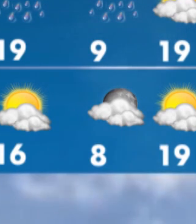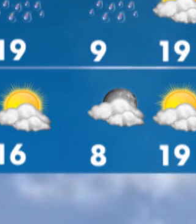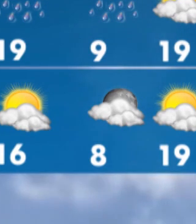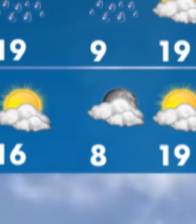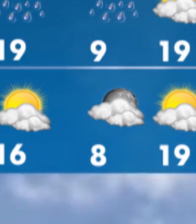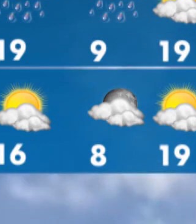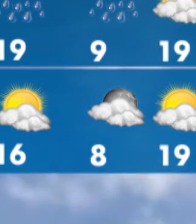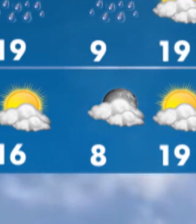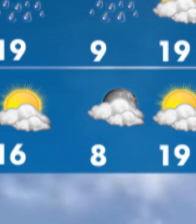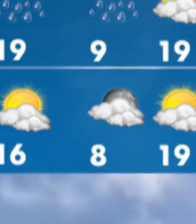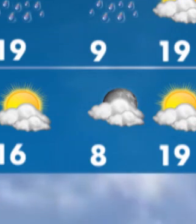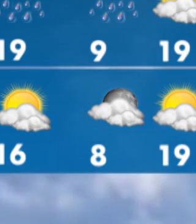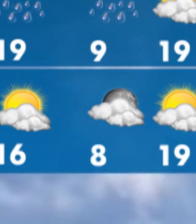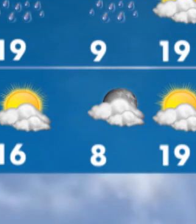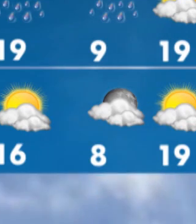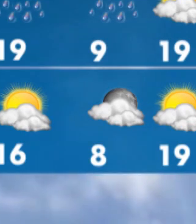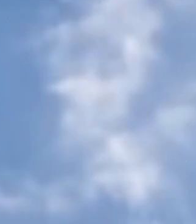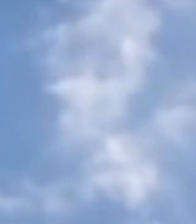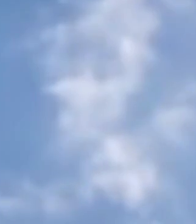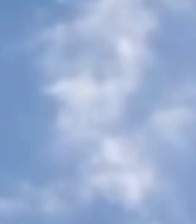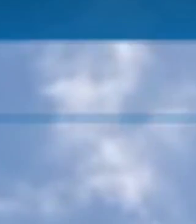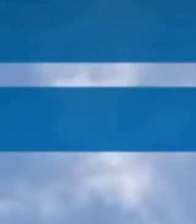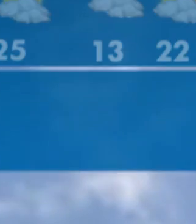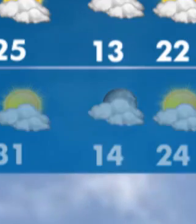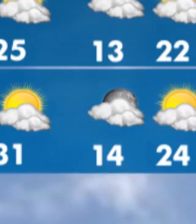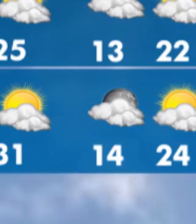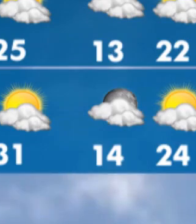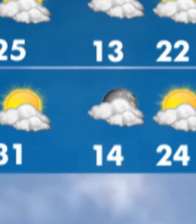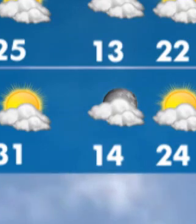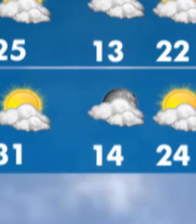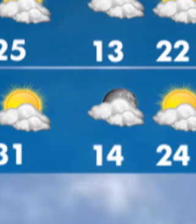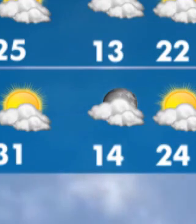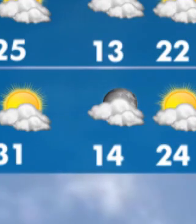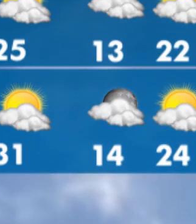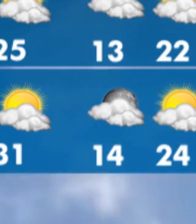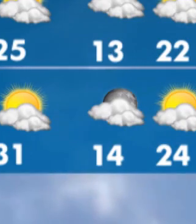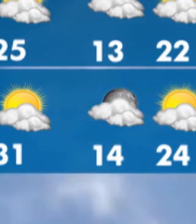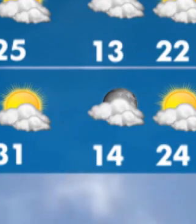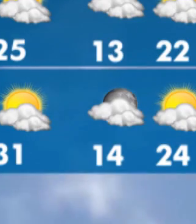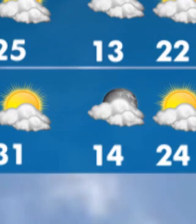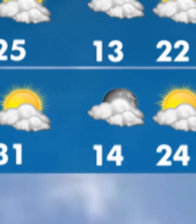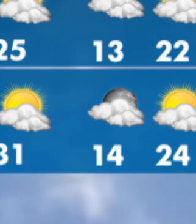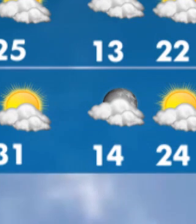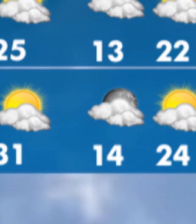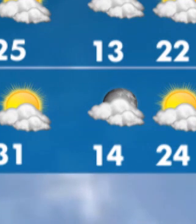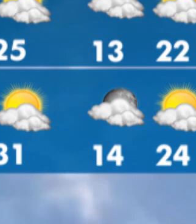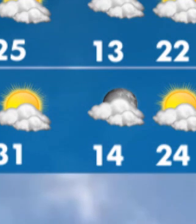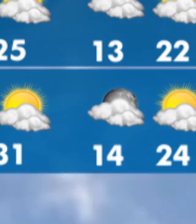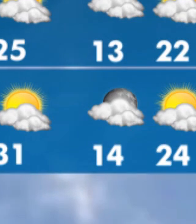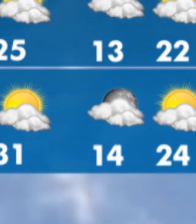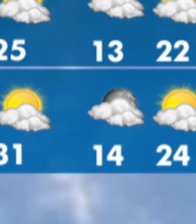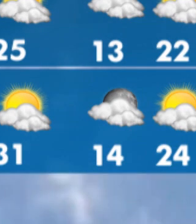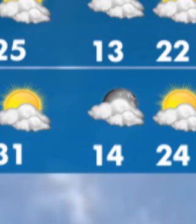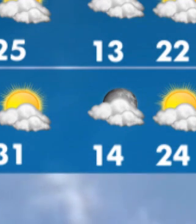19 градус дулаан. Дундгоо Мандалхой шөнө 15, өдөртөө 22 градус дулаан. Өмнө говь далан заатад шөнө 19, өдөртөө 27 градус